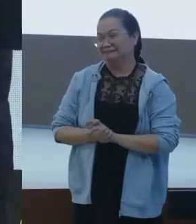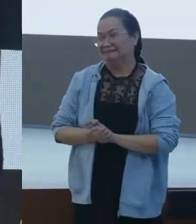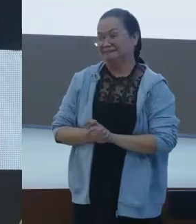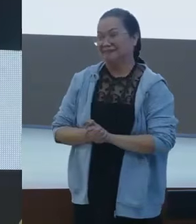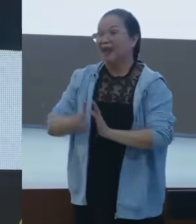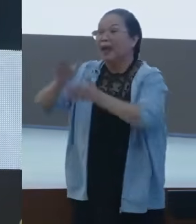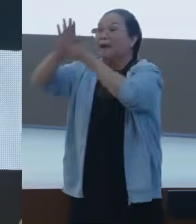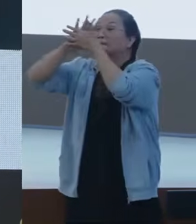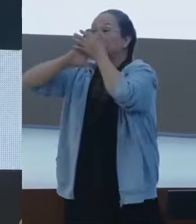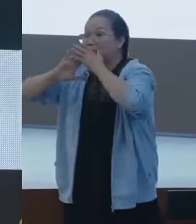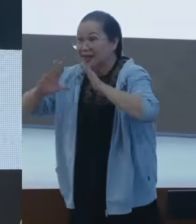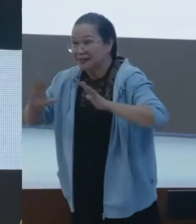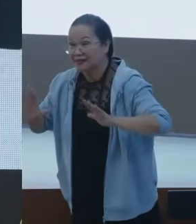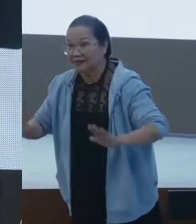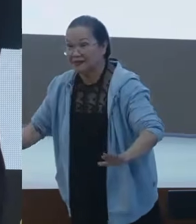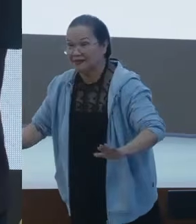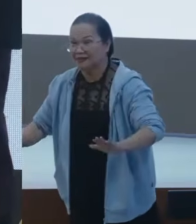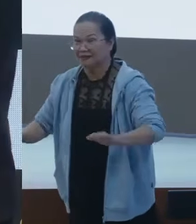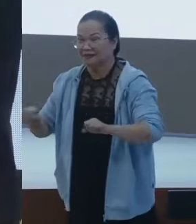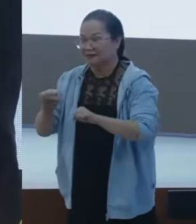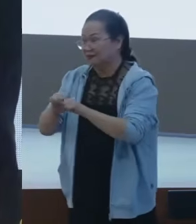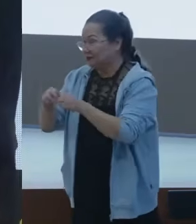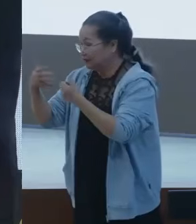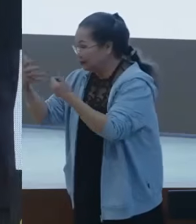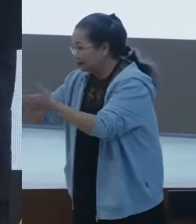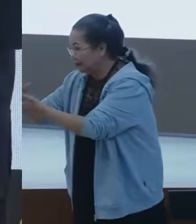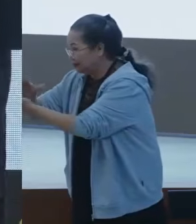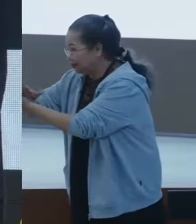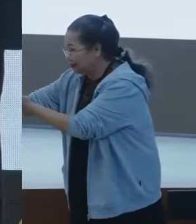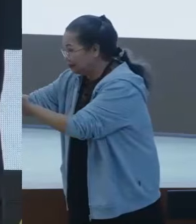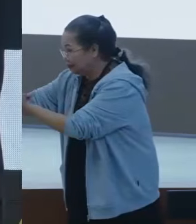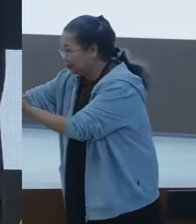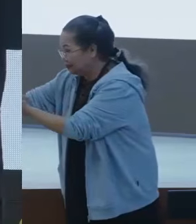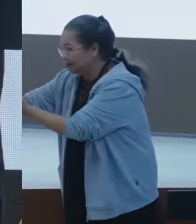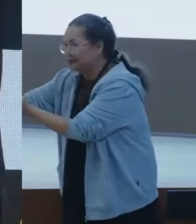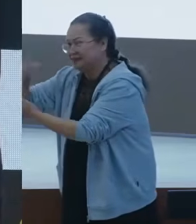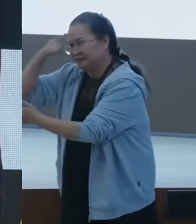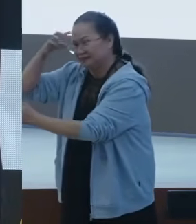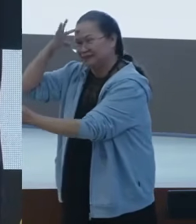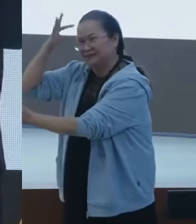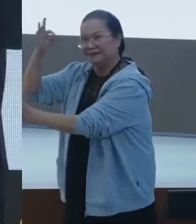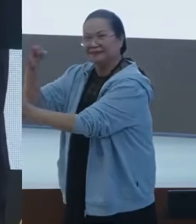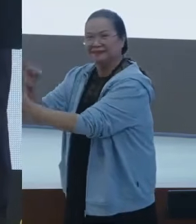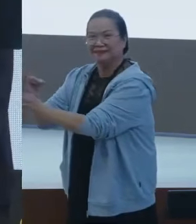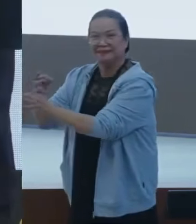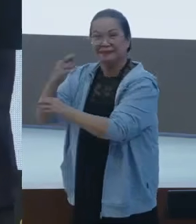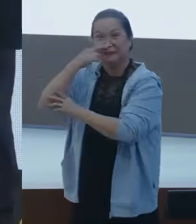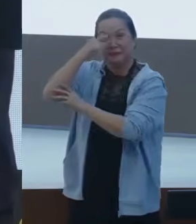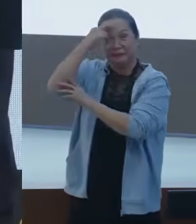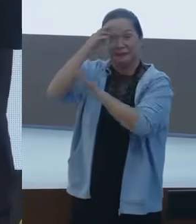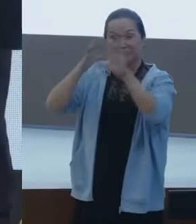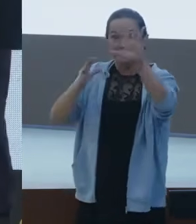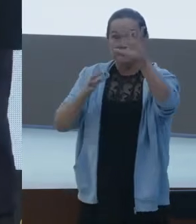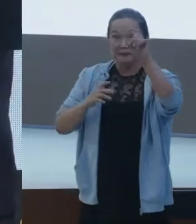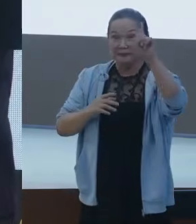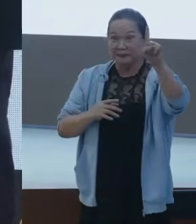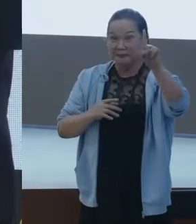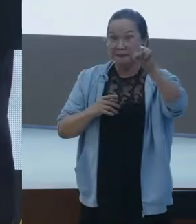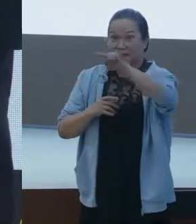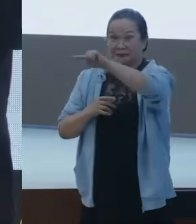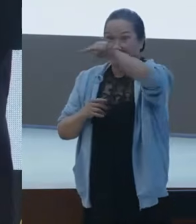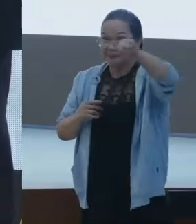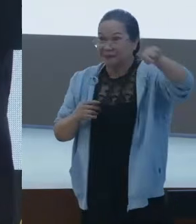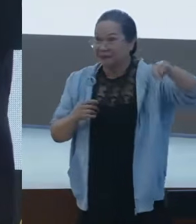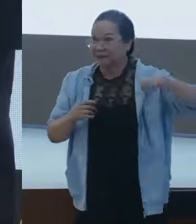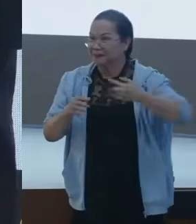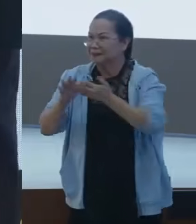Kapayapaan sa mga pinawalang sala sa pamamagitan ng pananampalataya. Romans 5:1, therefore, since we have been justified